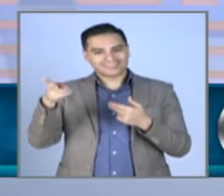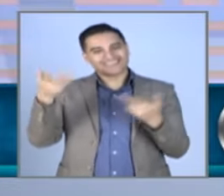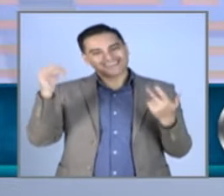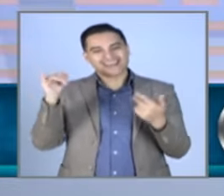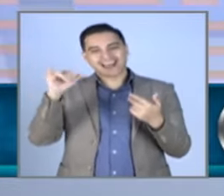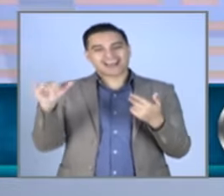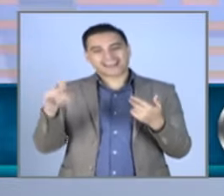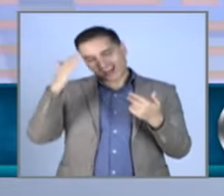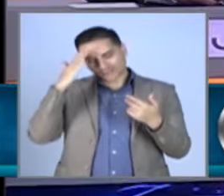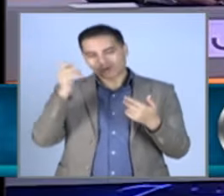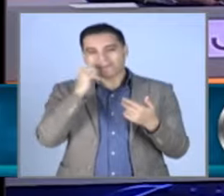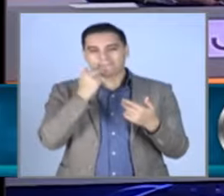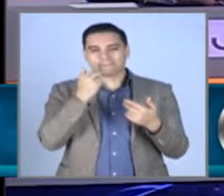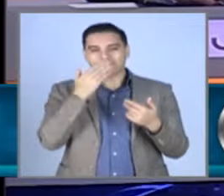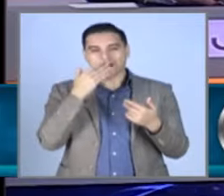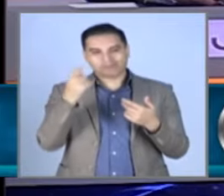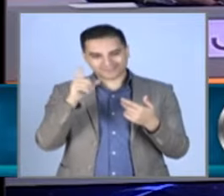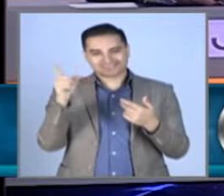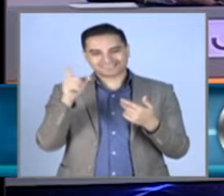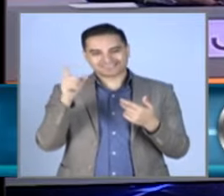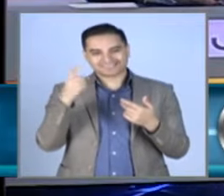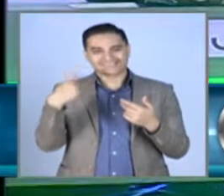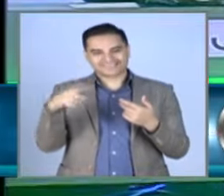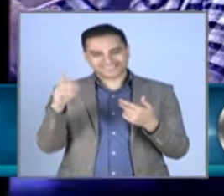يحيى، اشكر باباك، اجابة صحيحة.